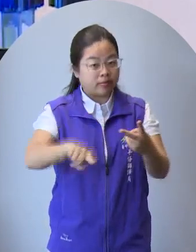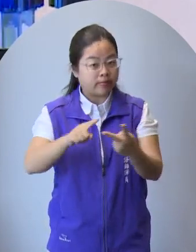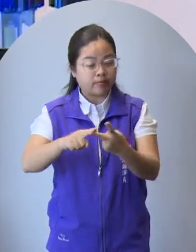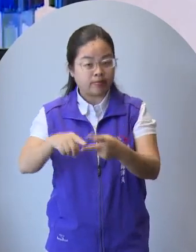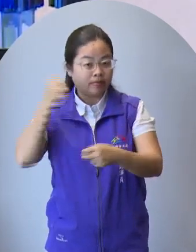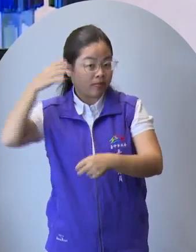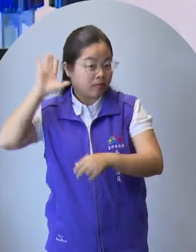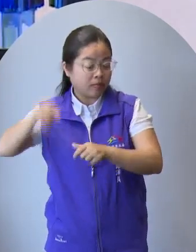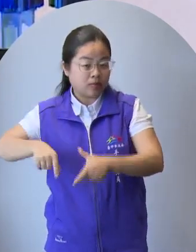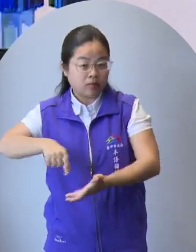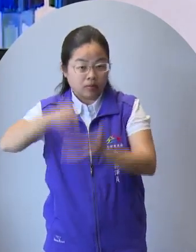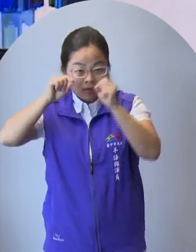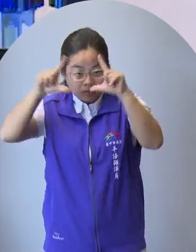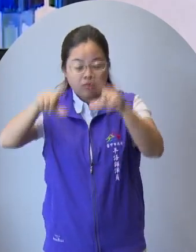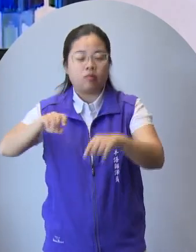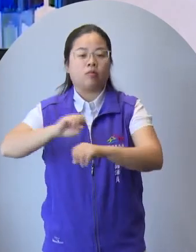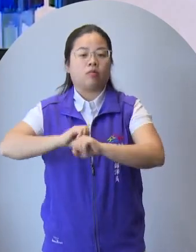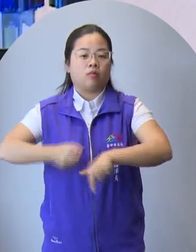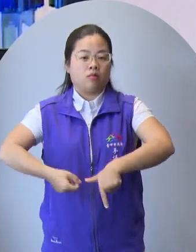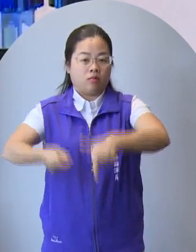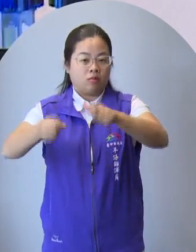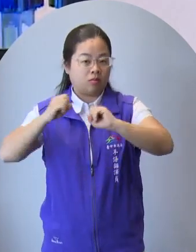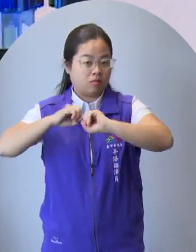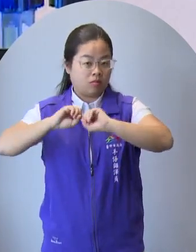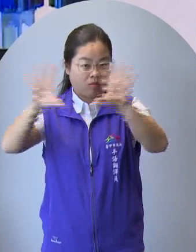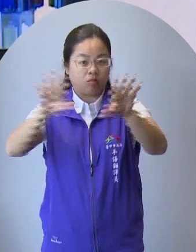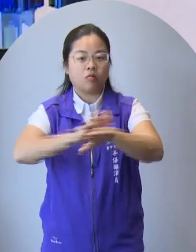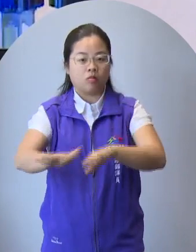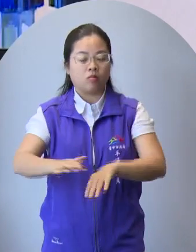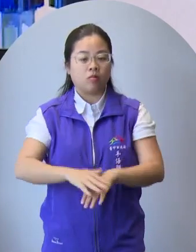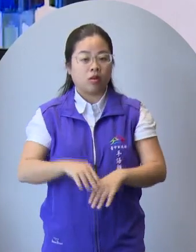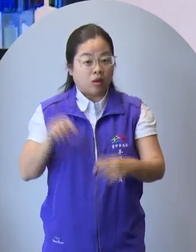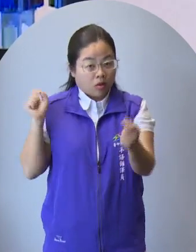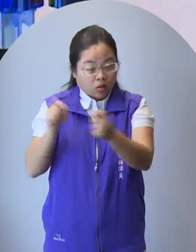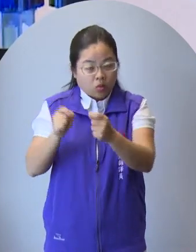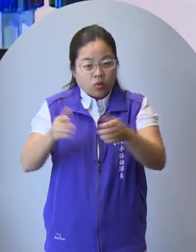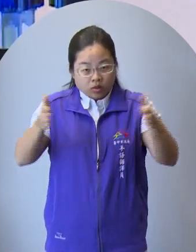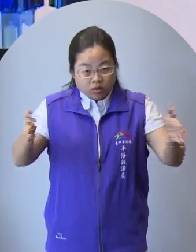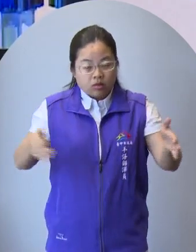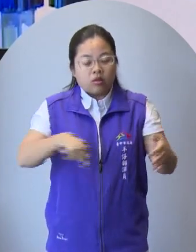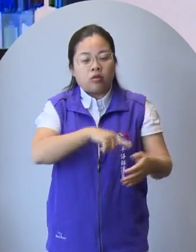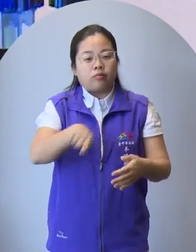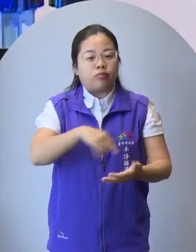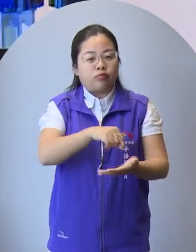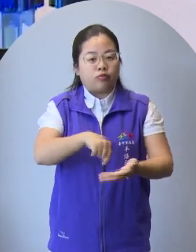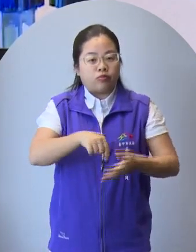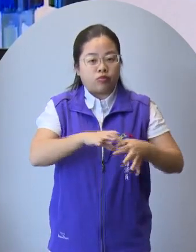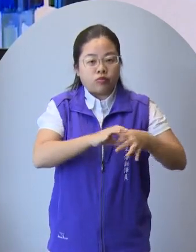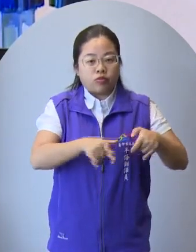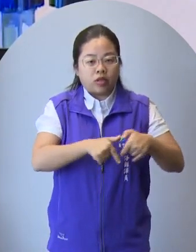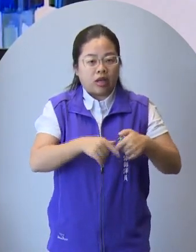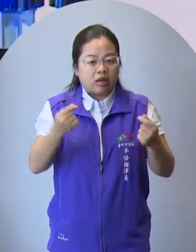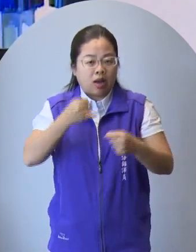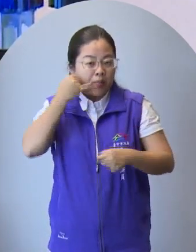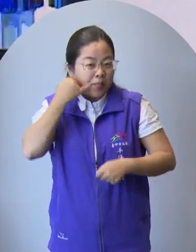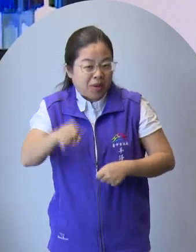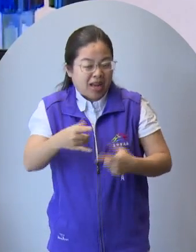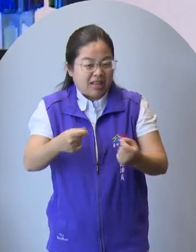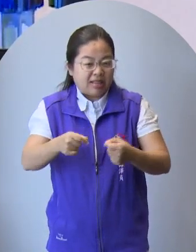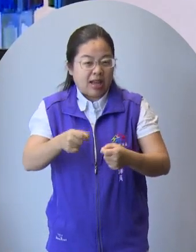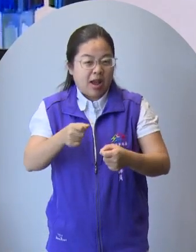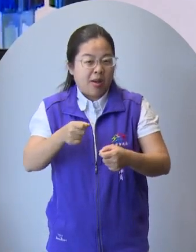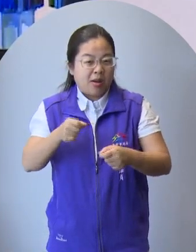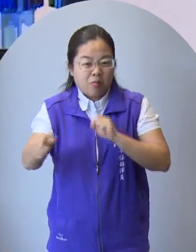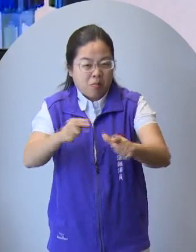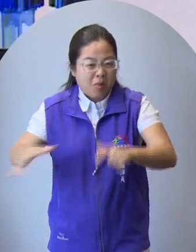示的方式哈，让市民朋友了解。所以这段时间大家最关心这个议题，连盐都大家都抢购一空哈，